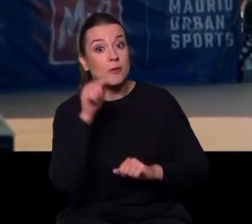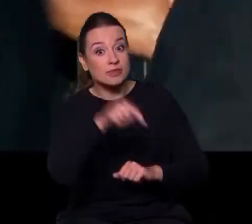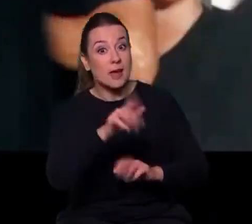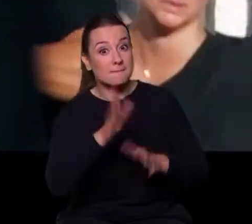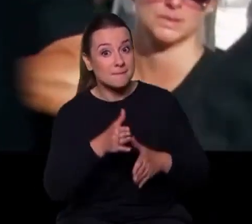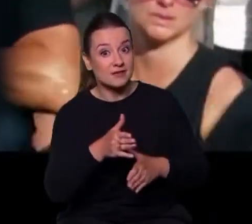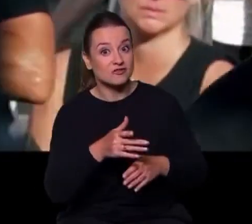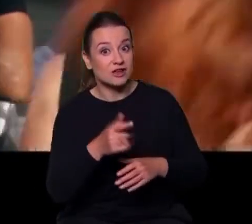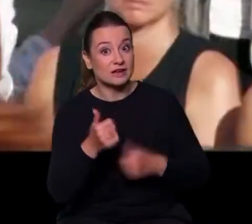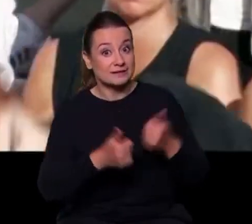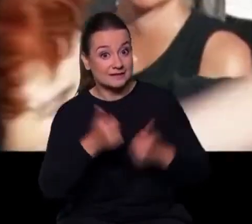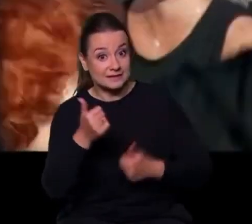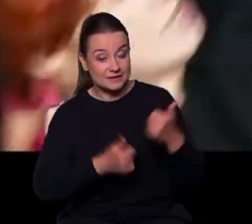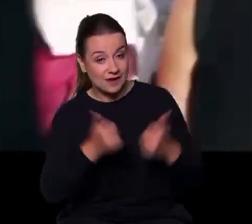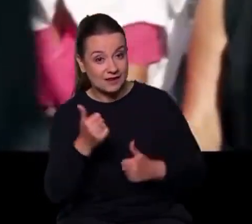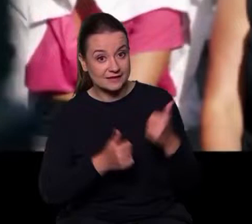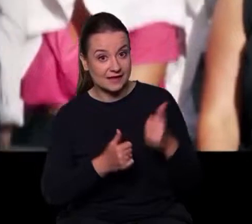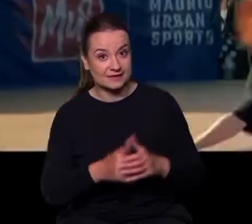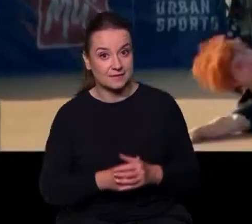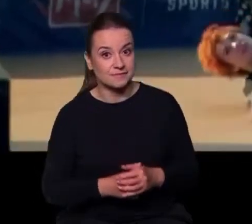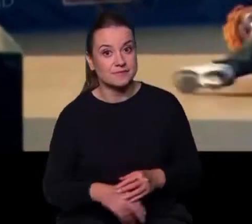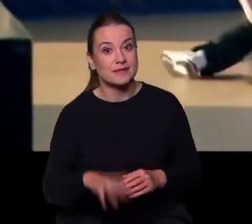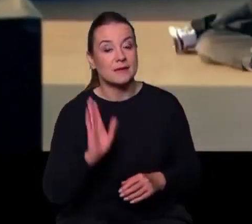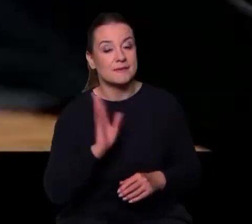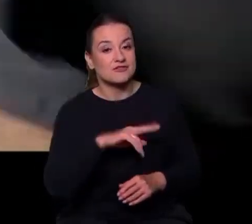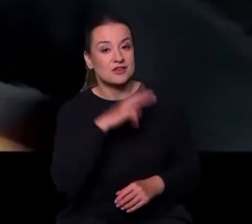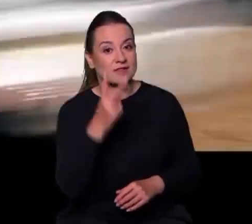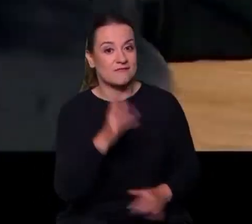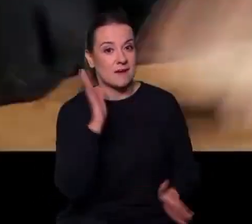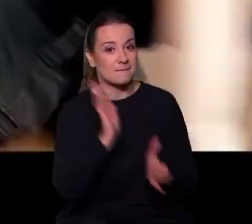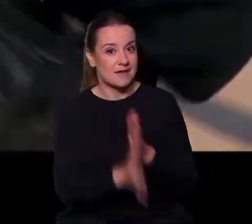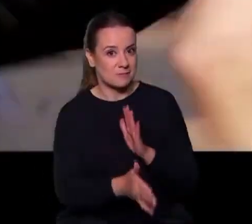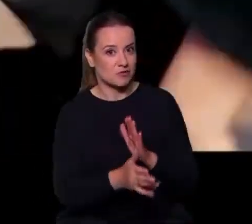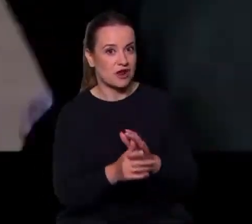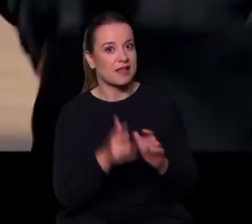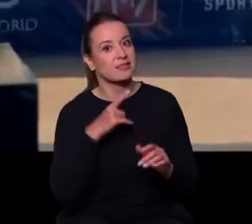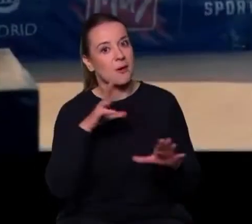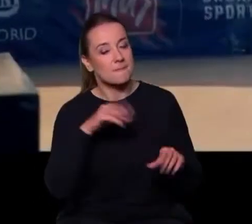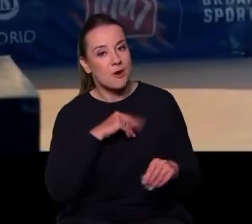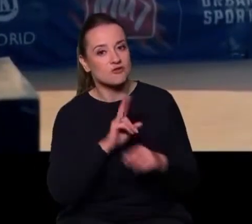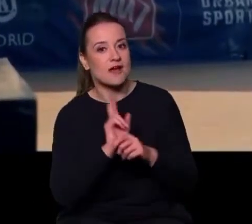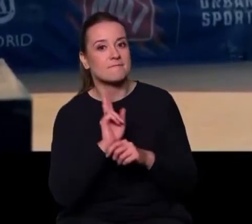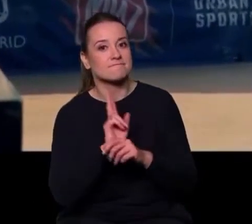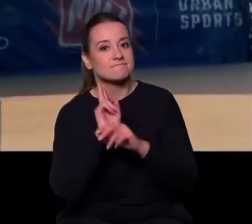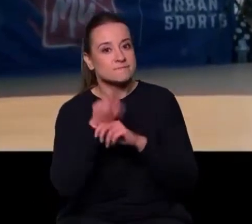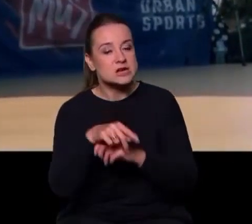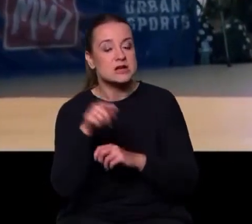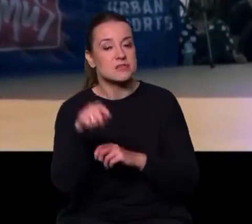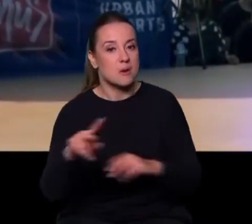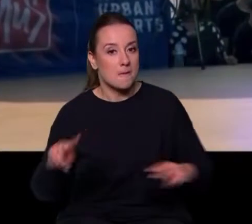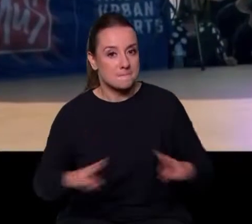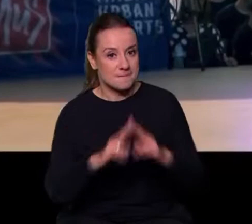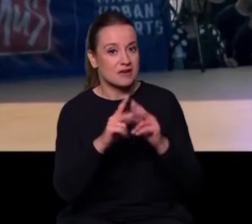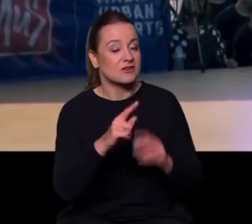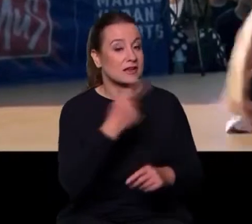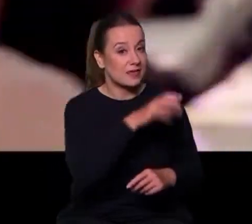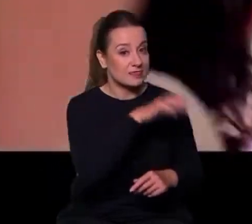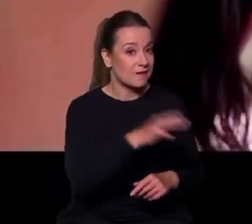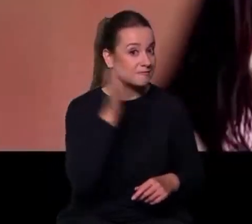rozgrywana rywalizacja. Do wywalczenia będą tutaj dwie bezpośrednie przepustki do Paryża, jedna w rywalizacji kobiet i jedna w rywalizacji